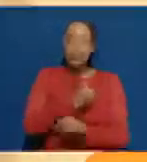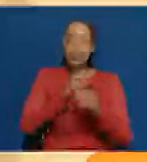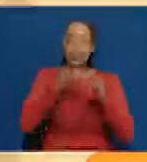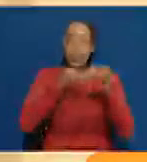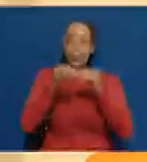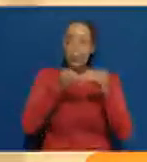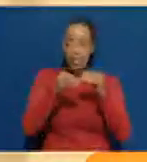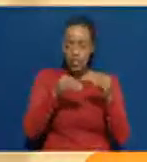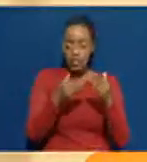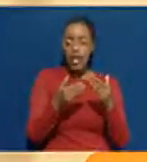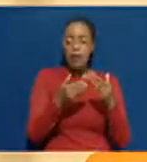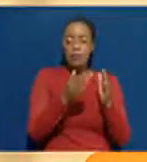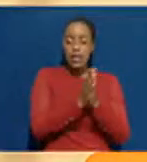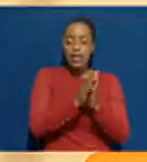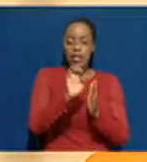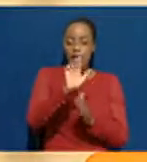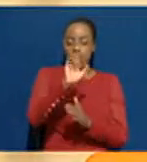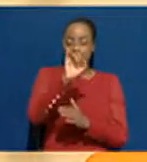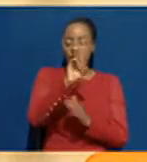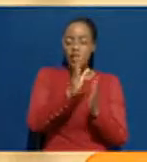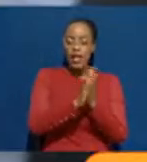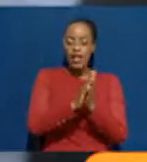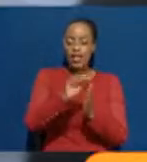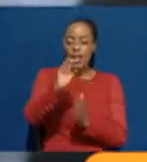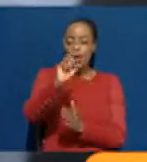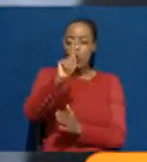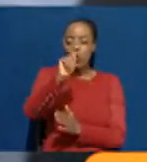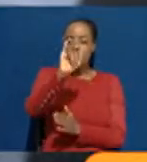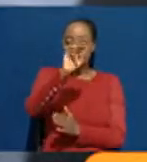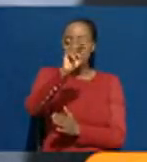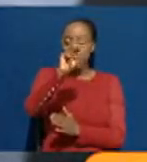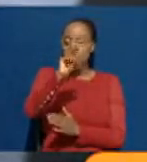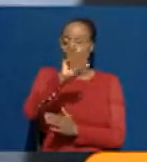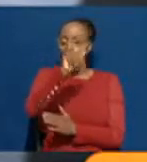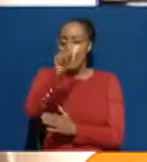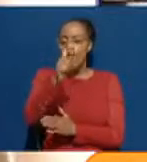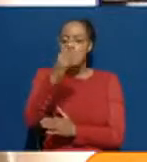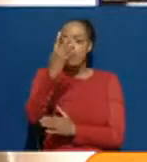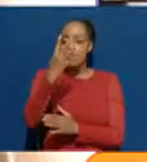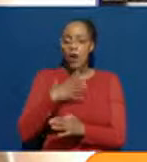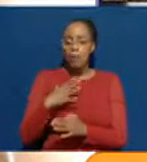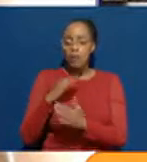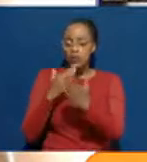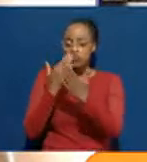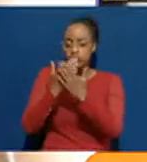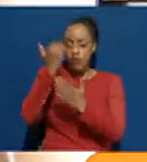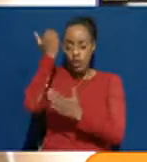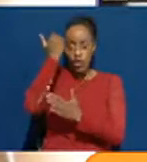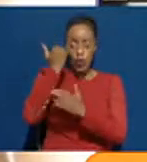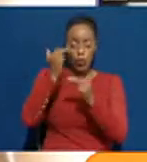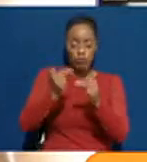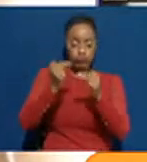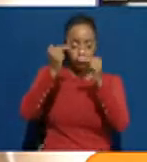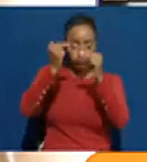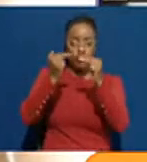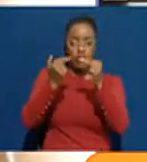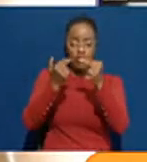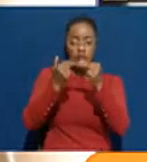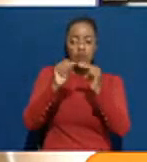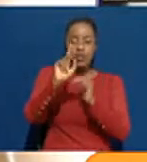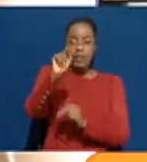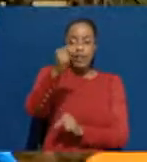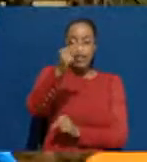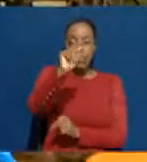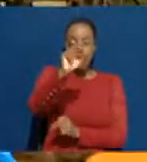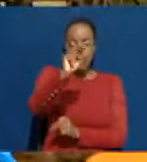Mtata, Matindi, Michael Otieno na wengine wanne waliwasilisha kesi katika mahakama kuu mbele ya Jaji Mugure